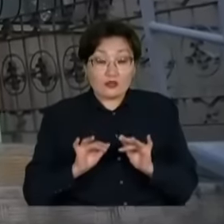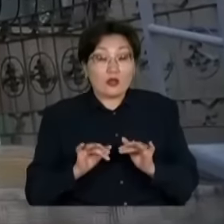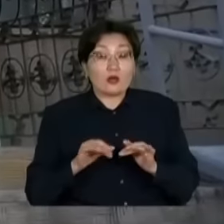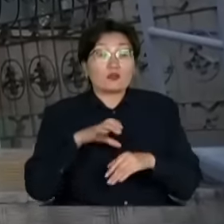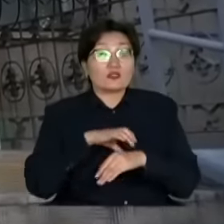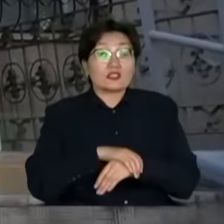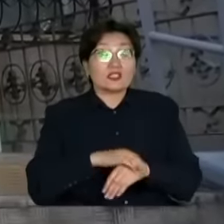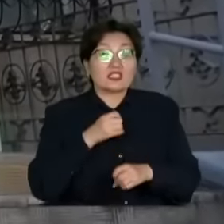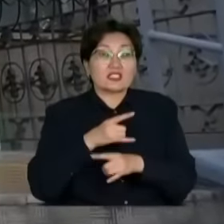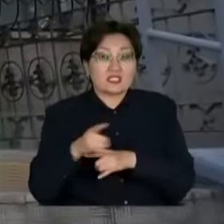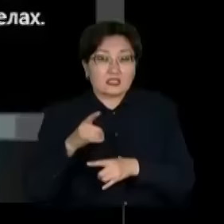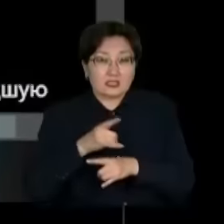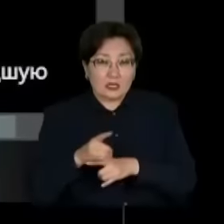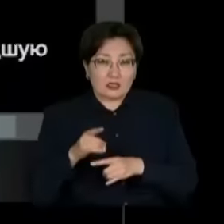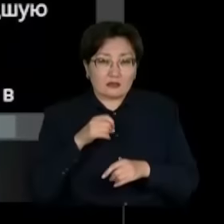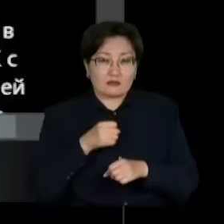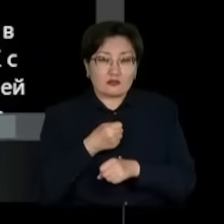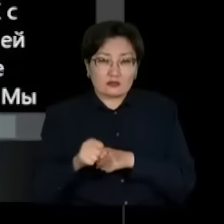факту